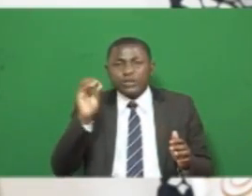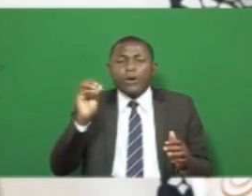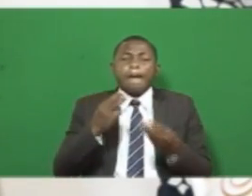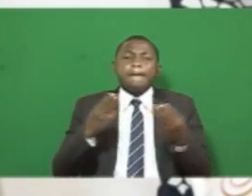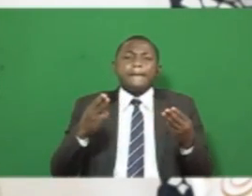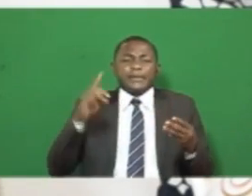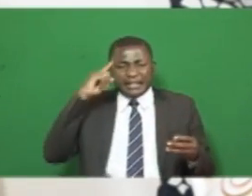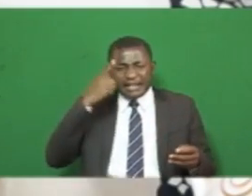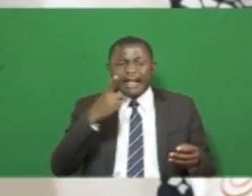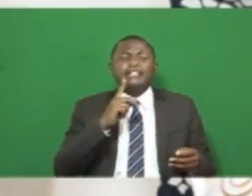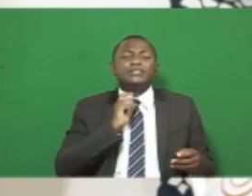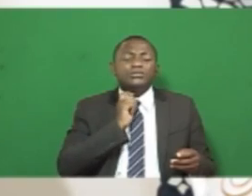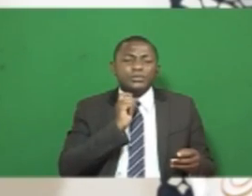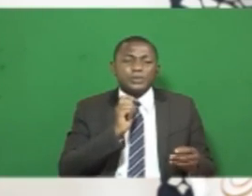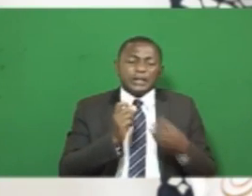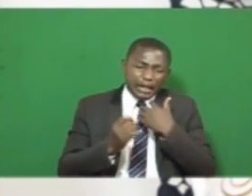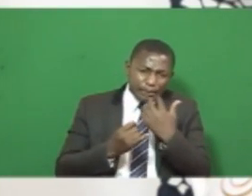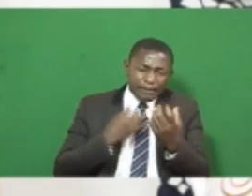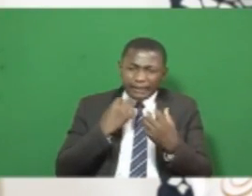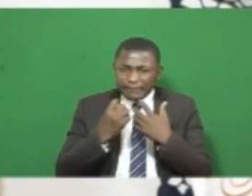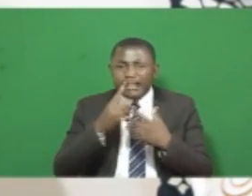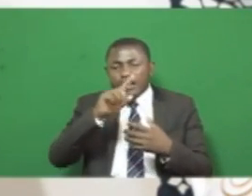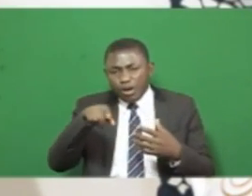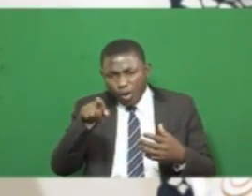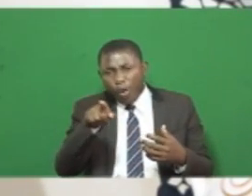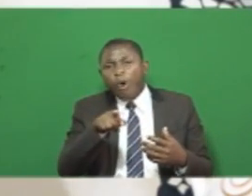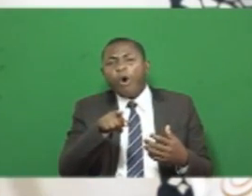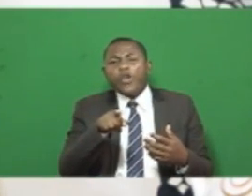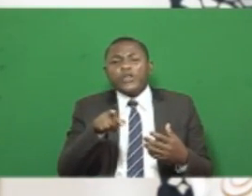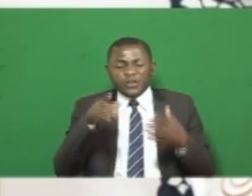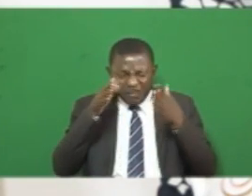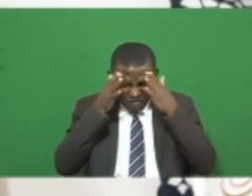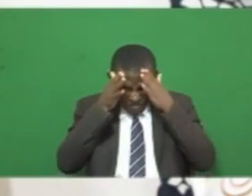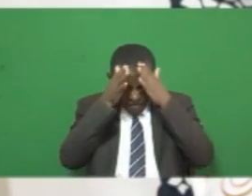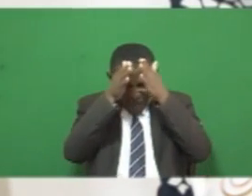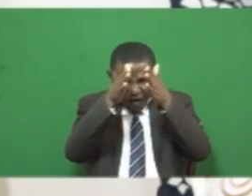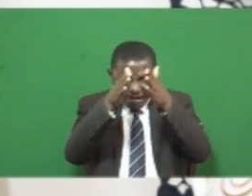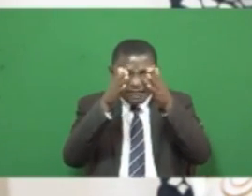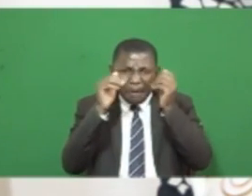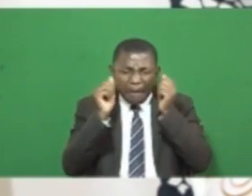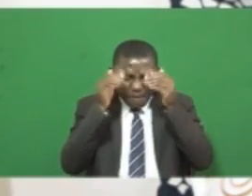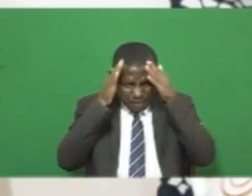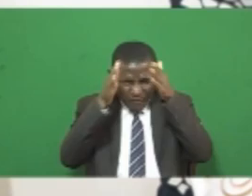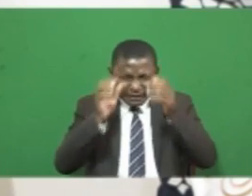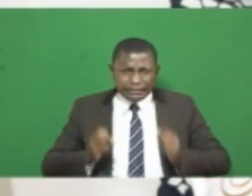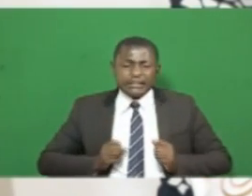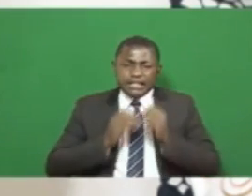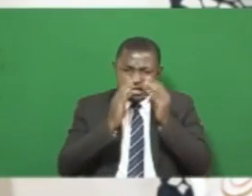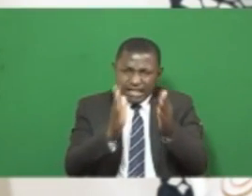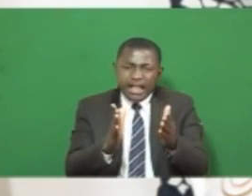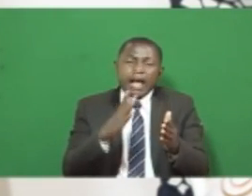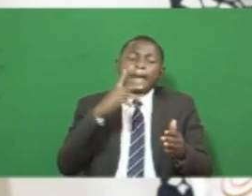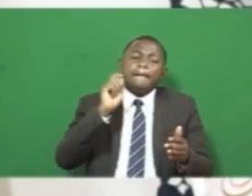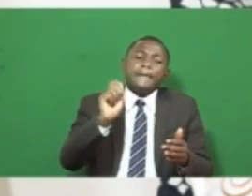chemubhaibheri. Otobatirira pazviri. Otoisa shungu nesimba rese mukuzvirarama. Asi dziri